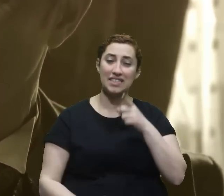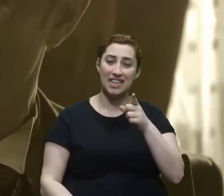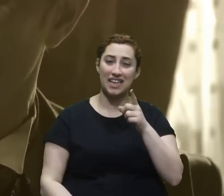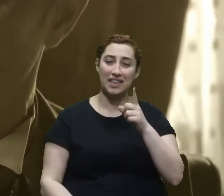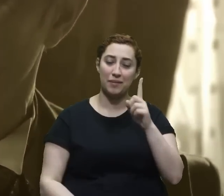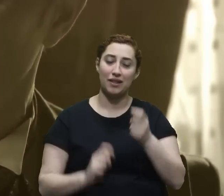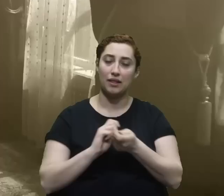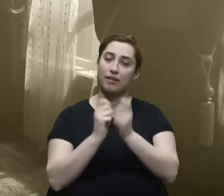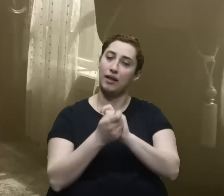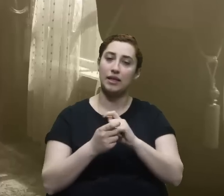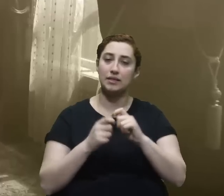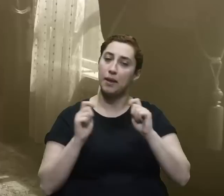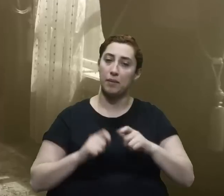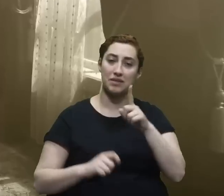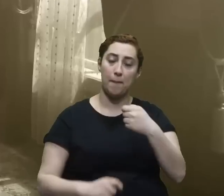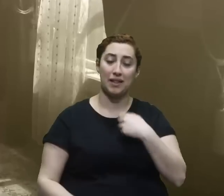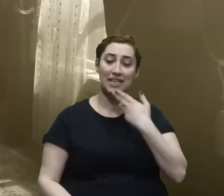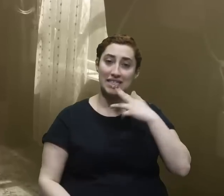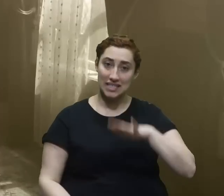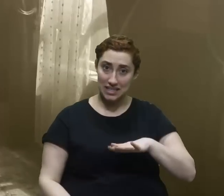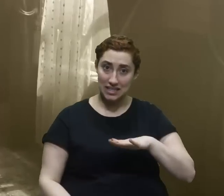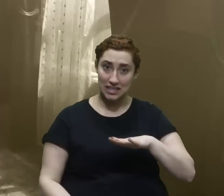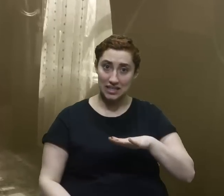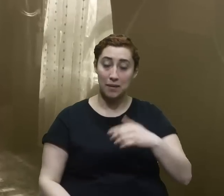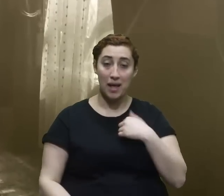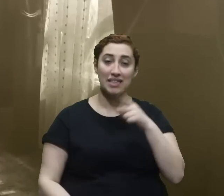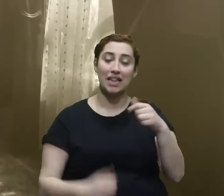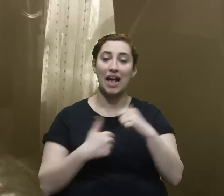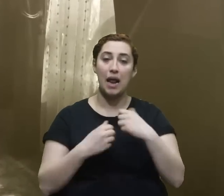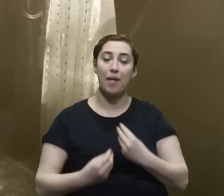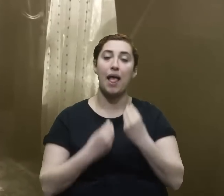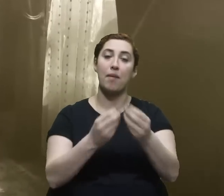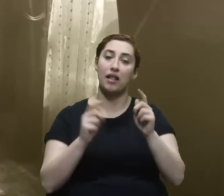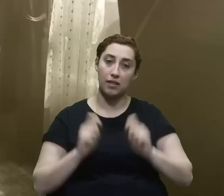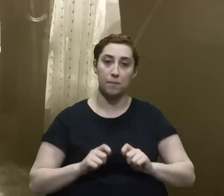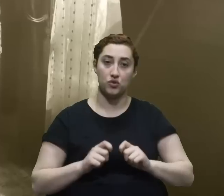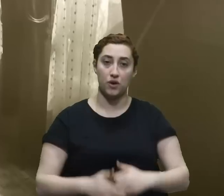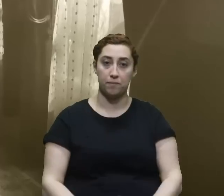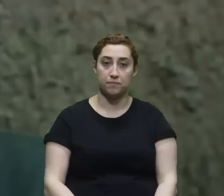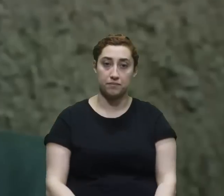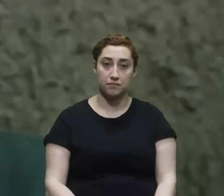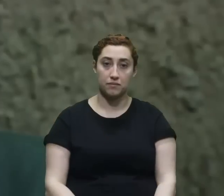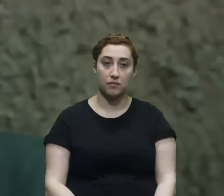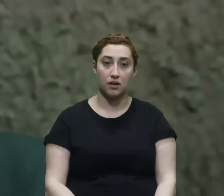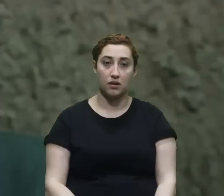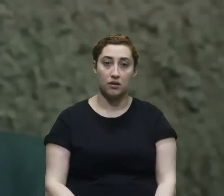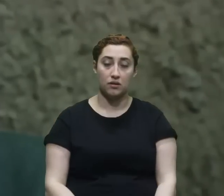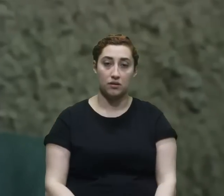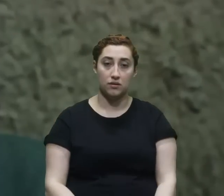Senle bir takas yapalım. Sen bana kızını, ben de sana karımı emanet edeceğim. Şu an.